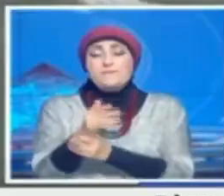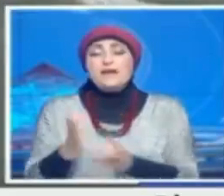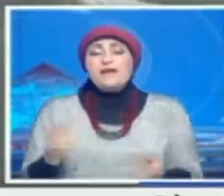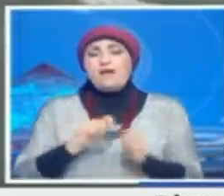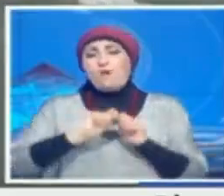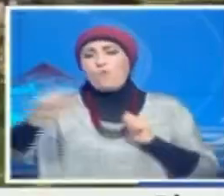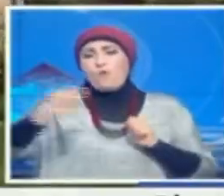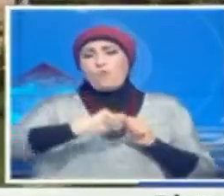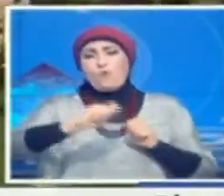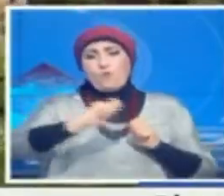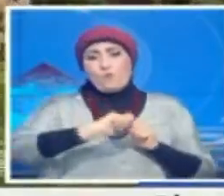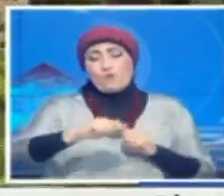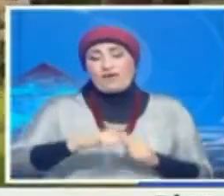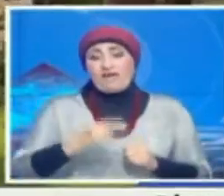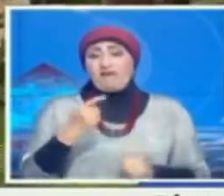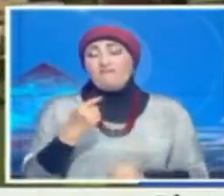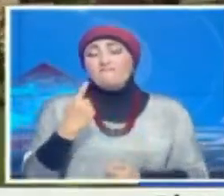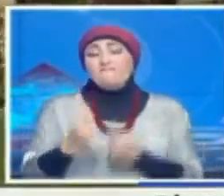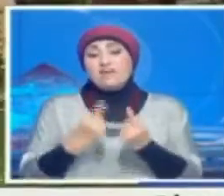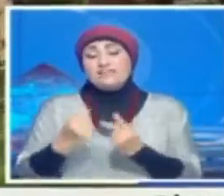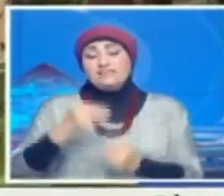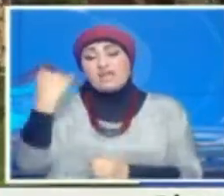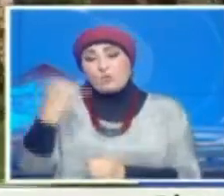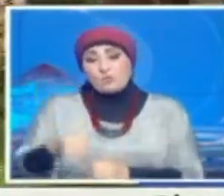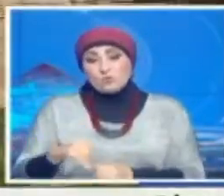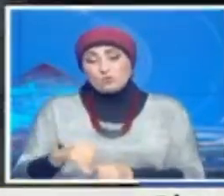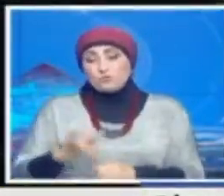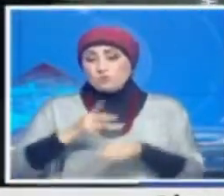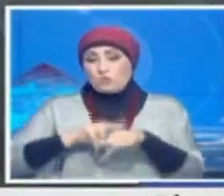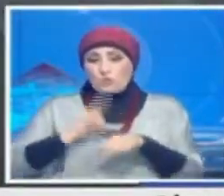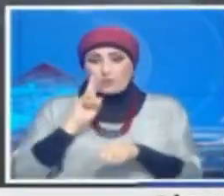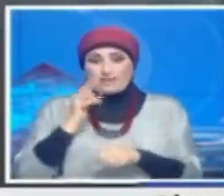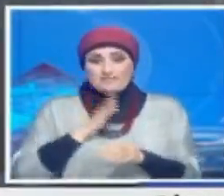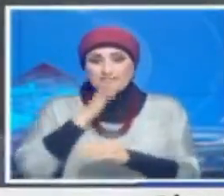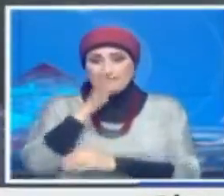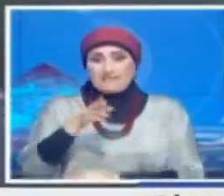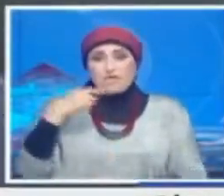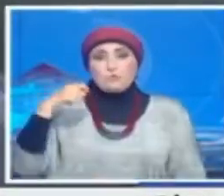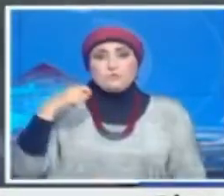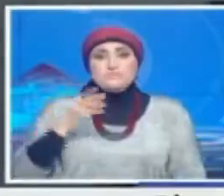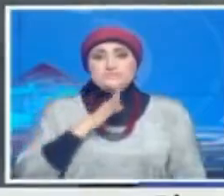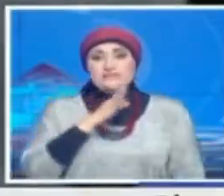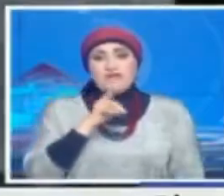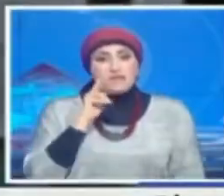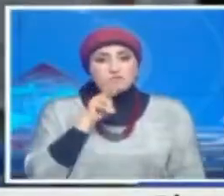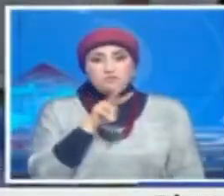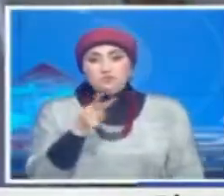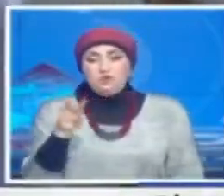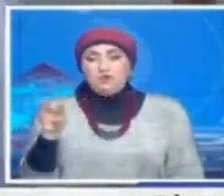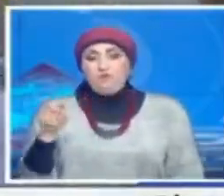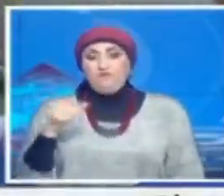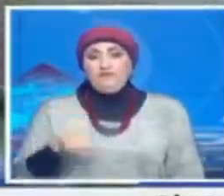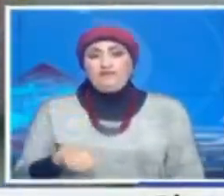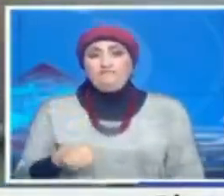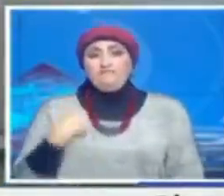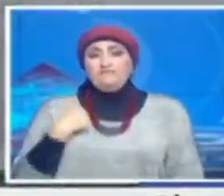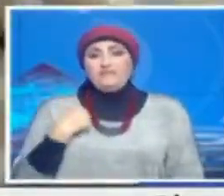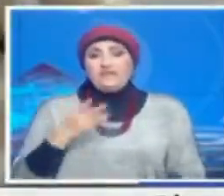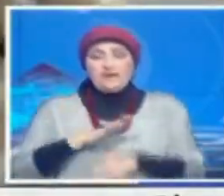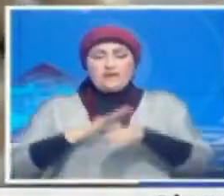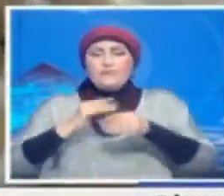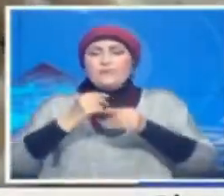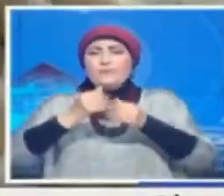مساحة فدان ونصف الفدان. ثم قامت الوزيرة بتفقد معامل إنتاج الحرير،